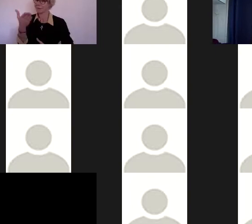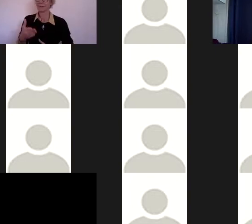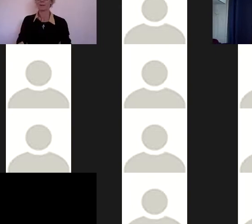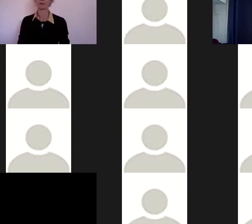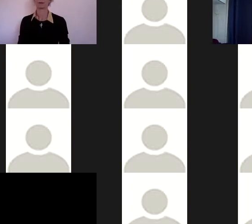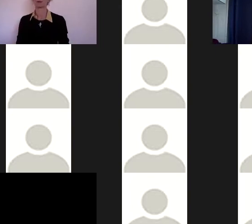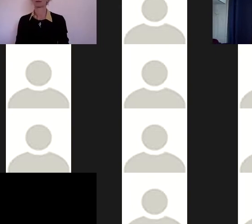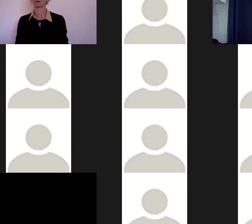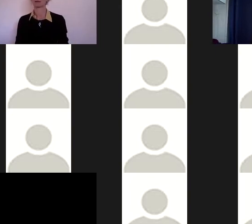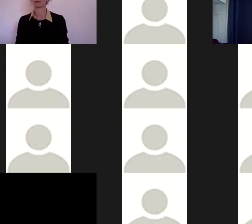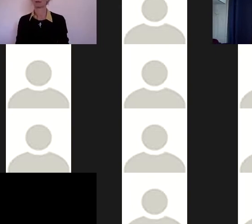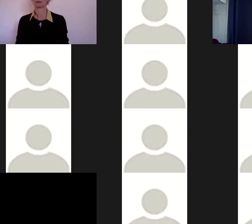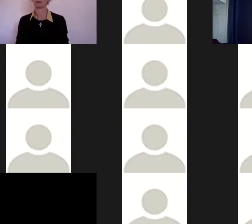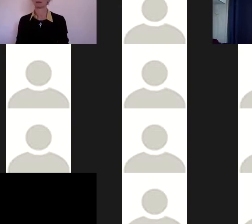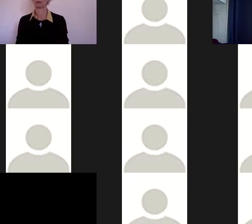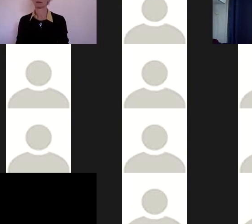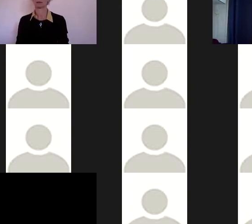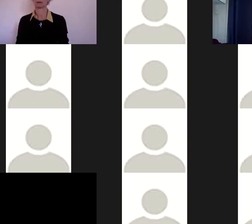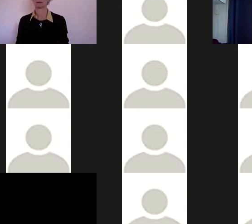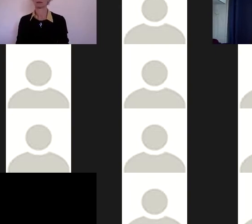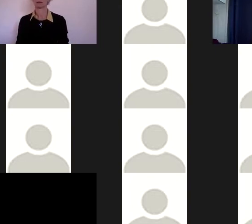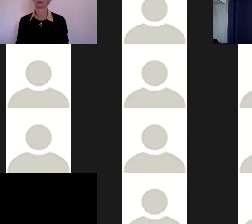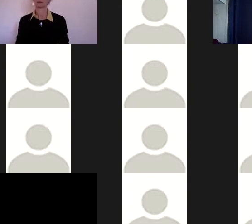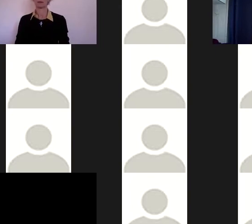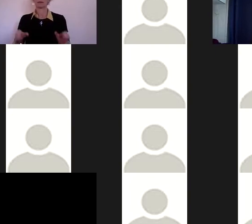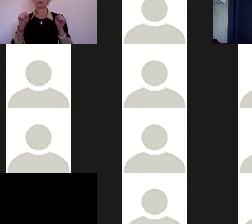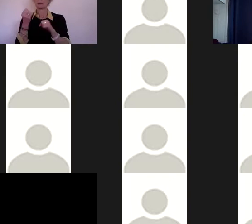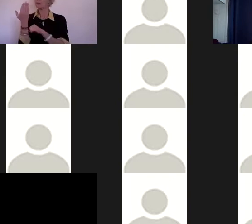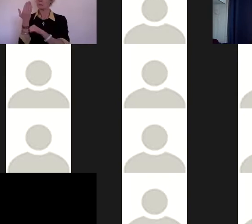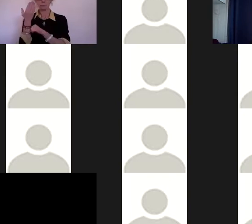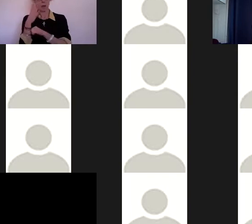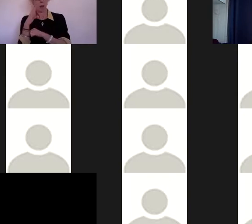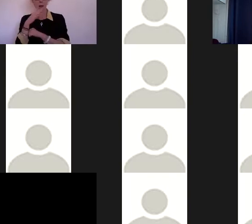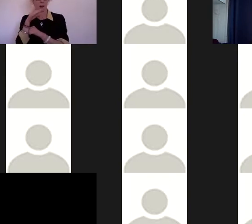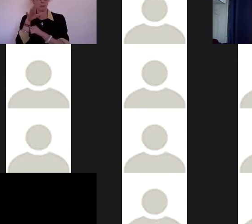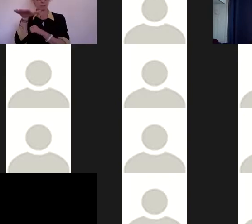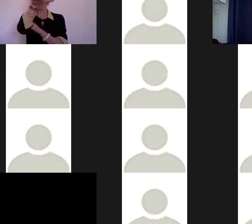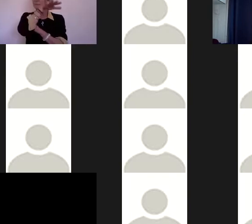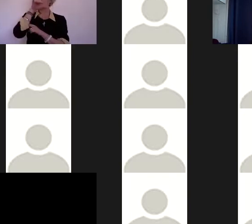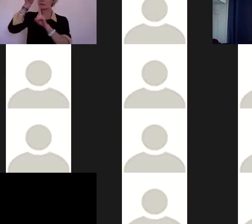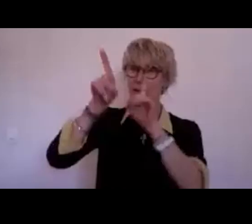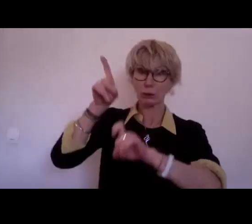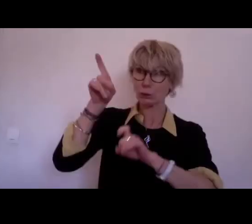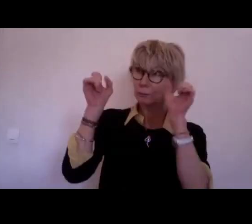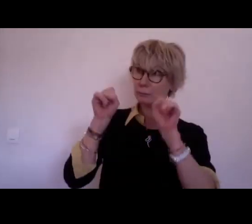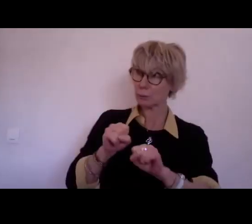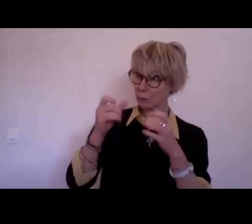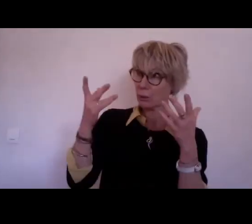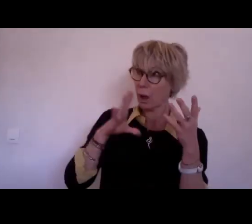peut regarder maintenant avec vous, Clémence et Pauline, s'il y a des questions et si les intervenants peuvent y répondre.